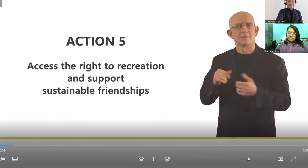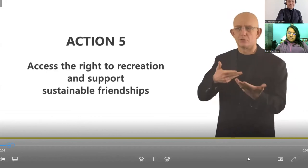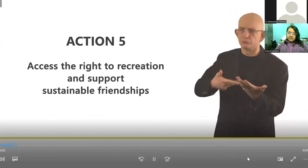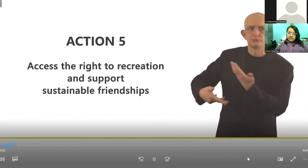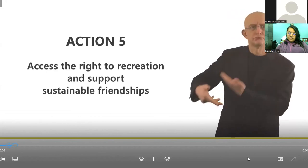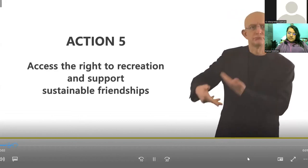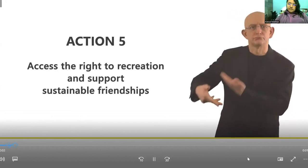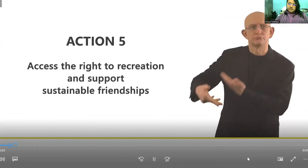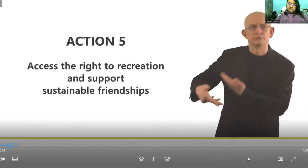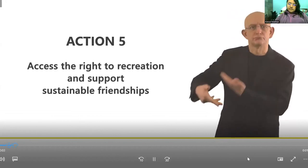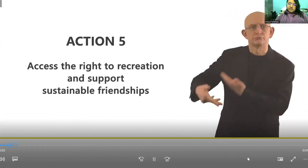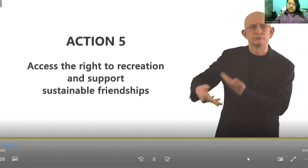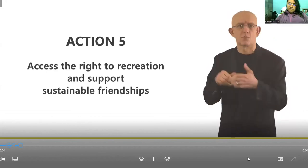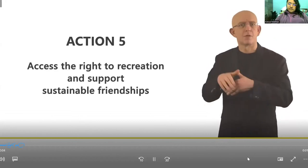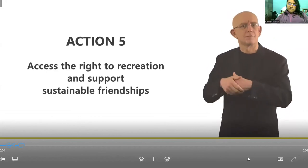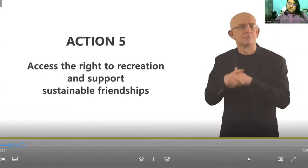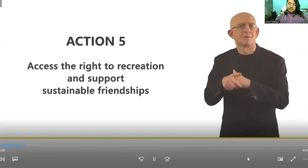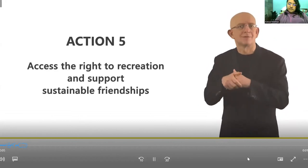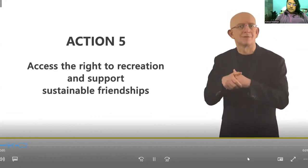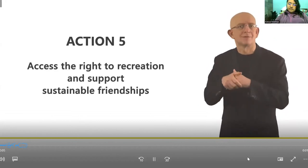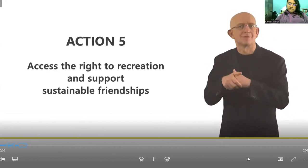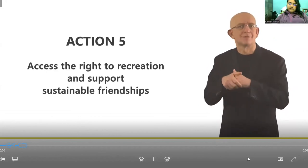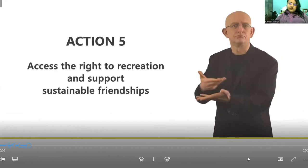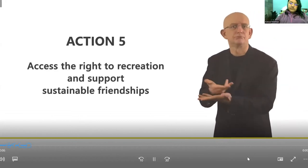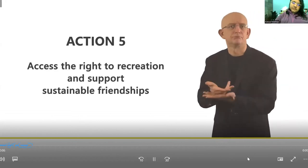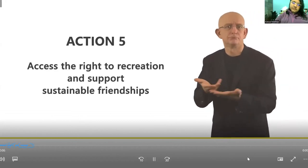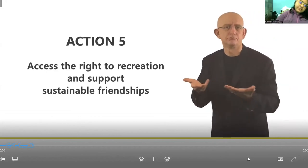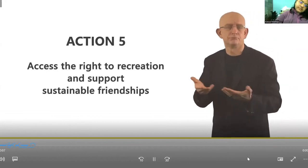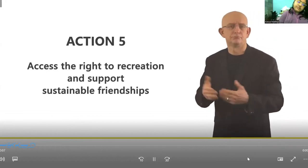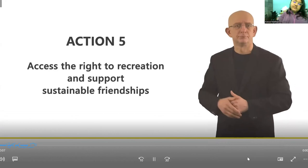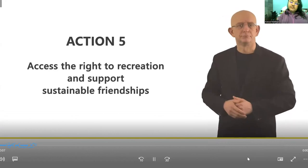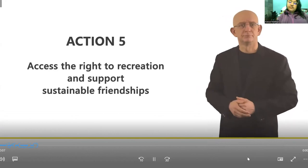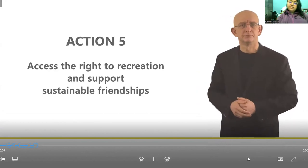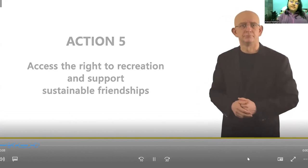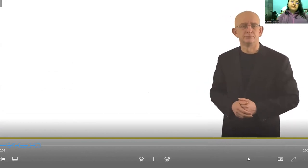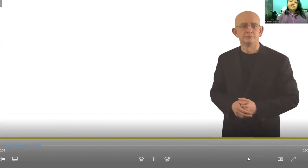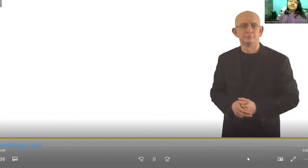Action 5 Access the right to recreation and support sustainable friendships.